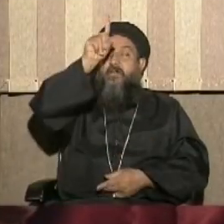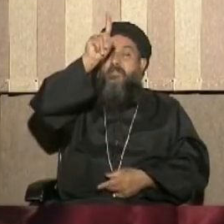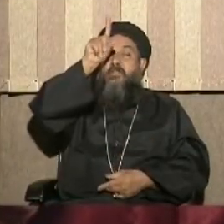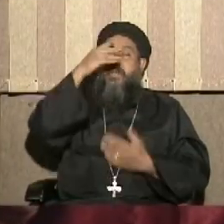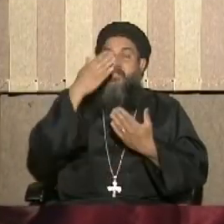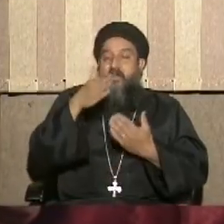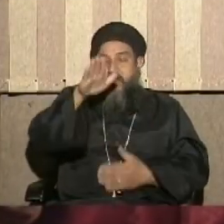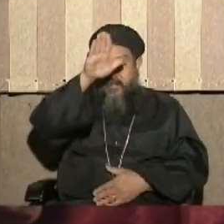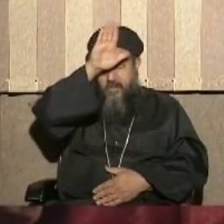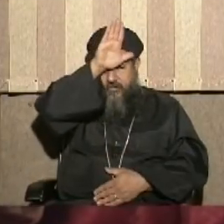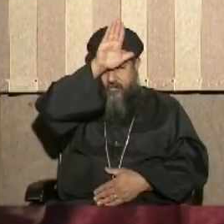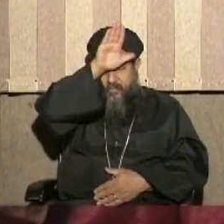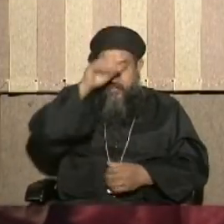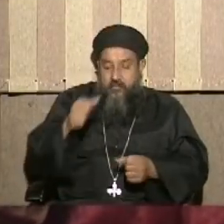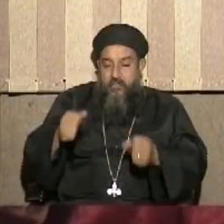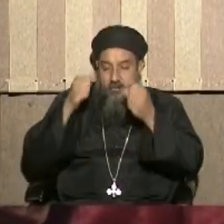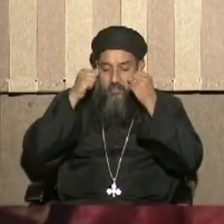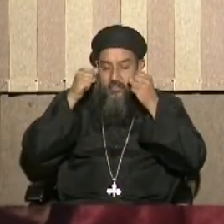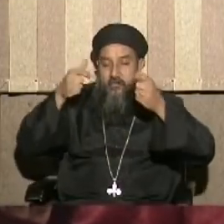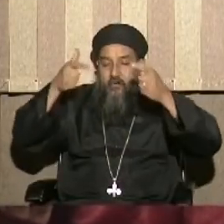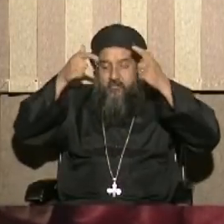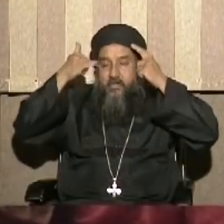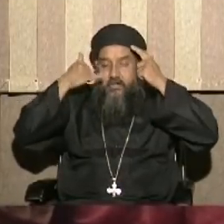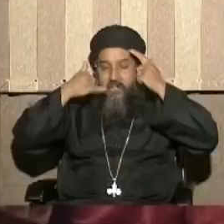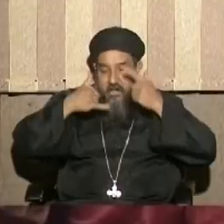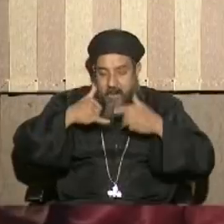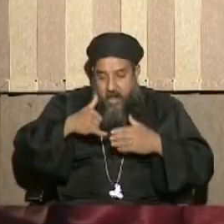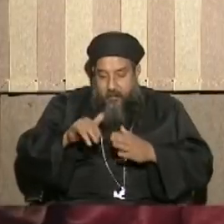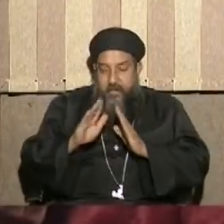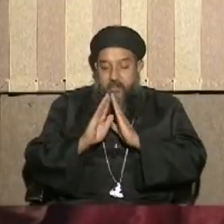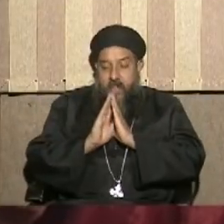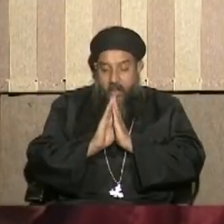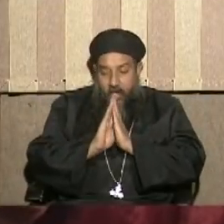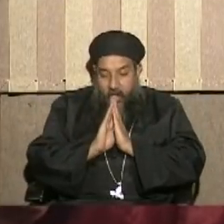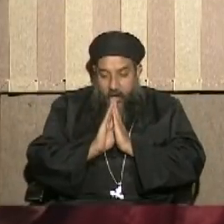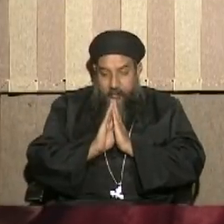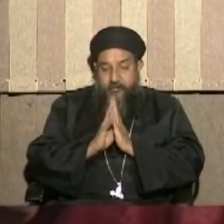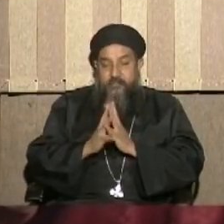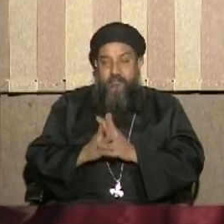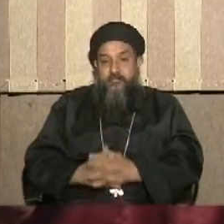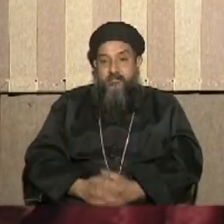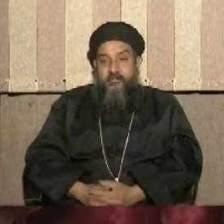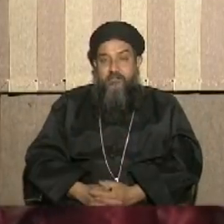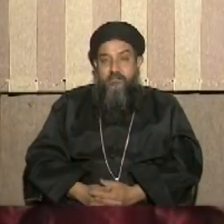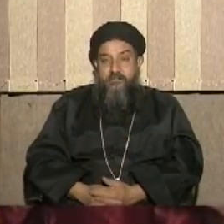لك الملك، والقوة، والمجد، إلى الأبد.